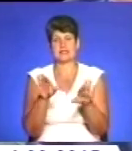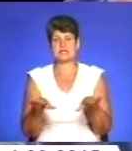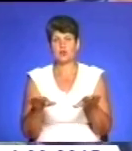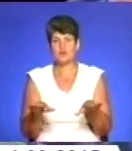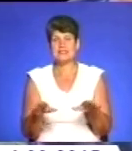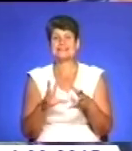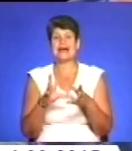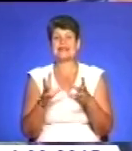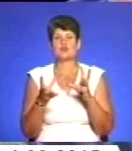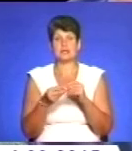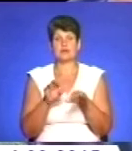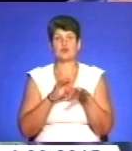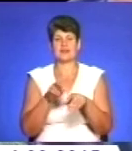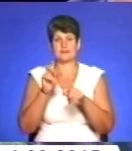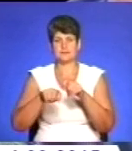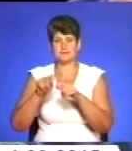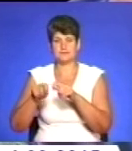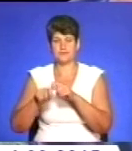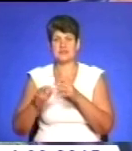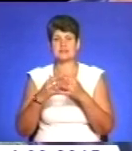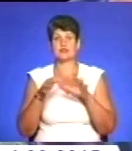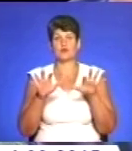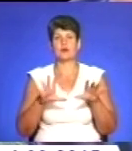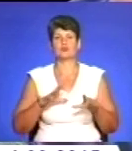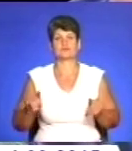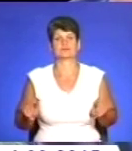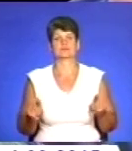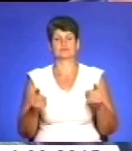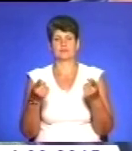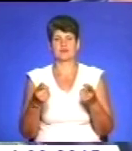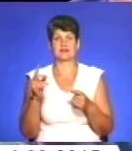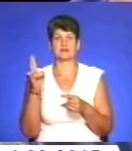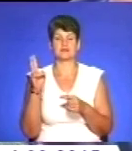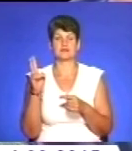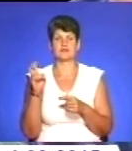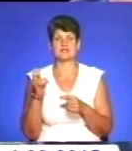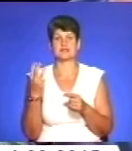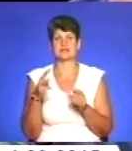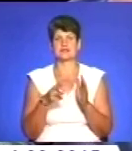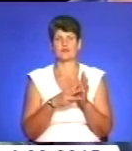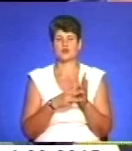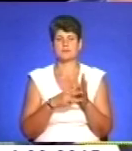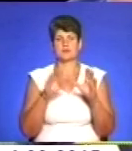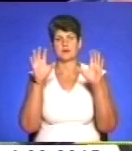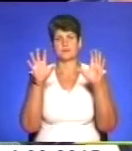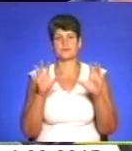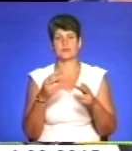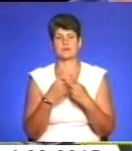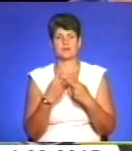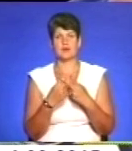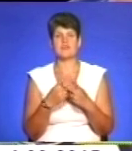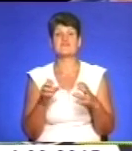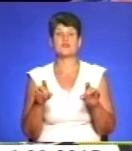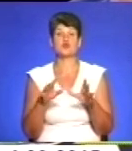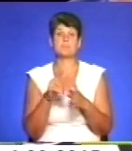результатами проведених слідчих дій сільський голова був затриманий в порядку статті 208 Кримінального кодексу України. На даний час